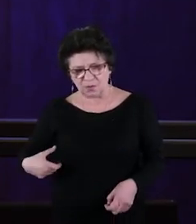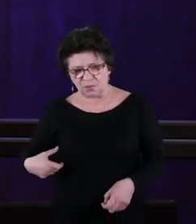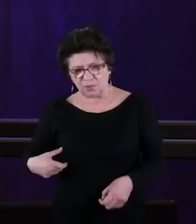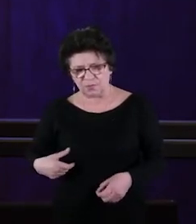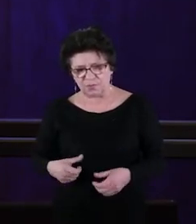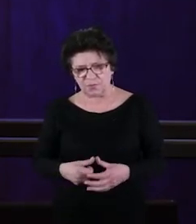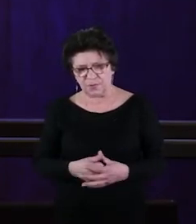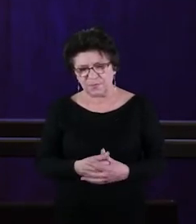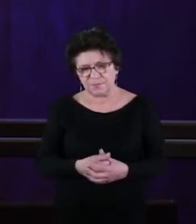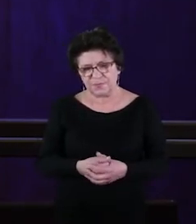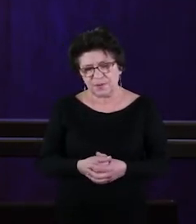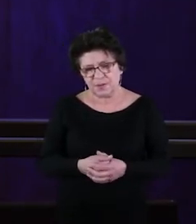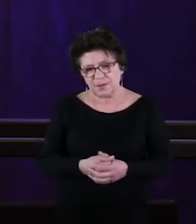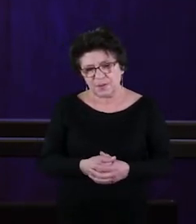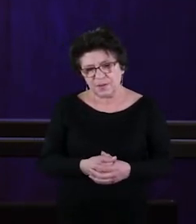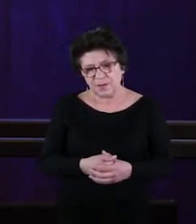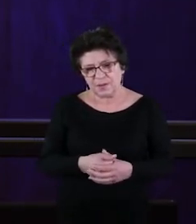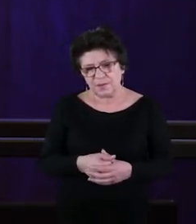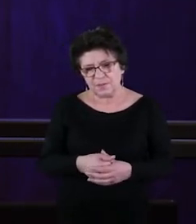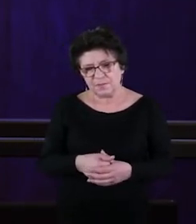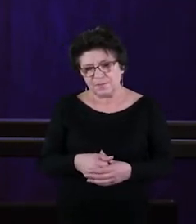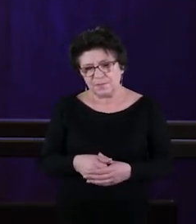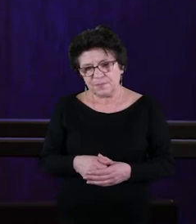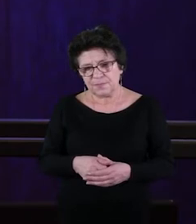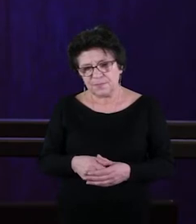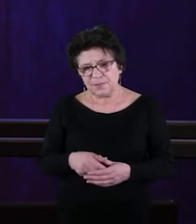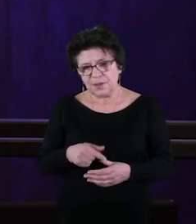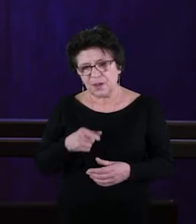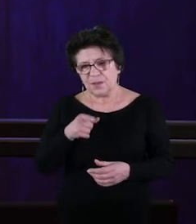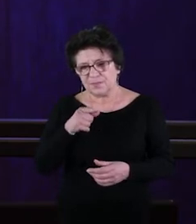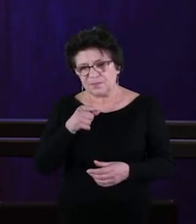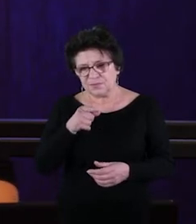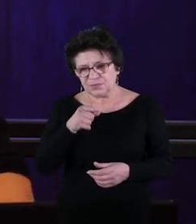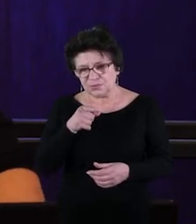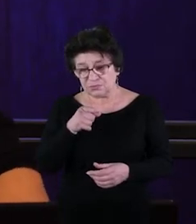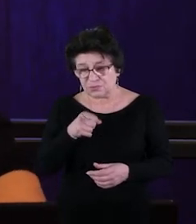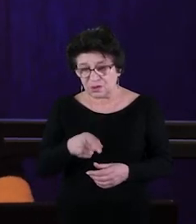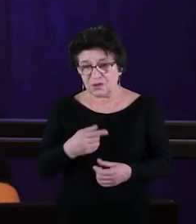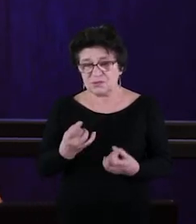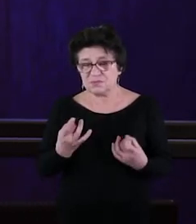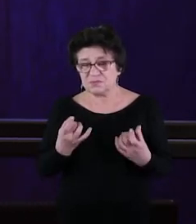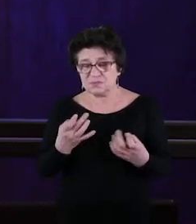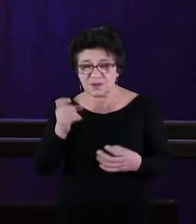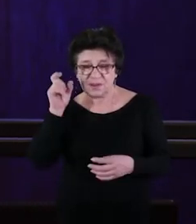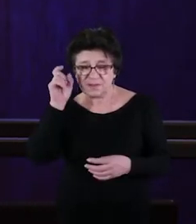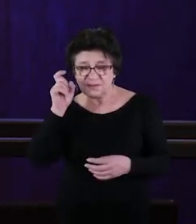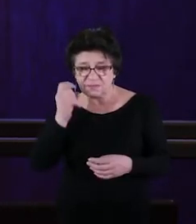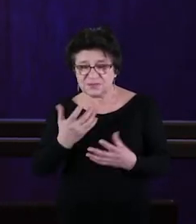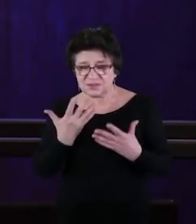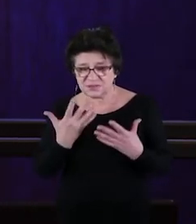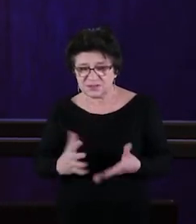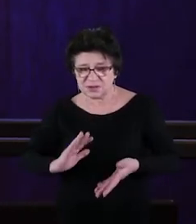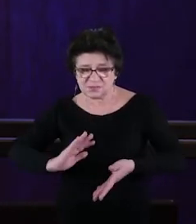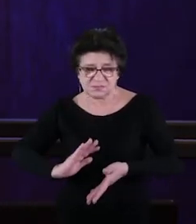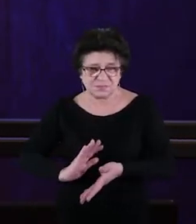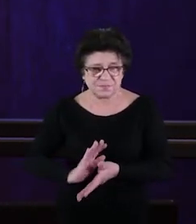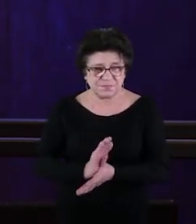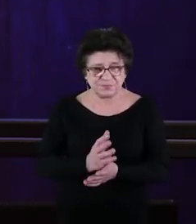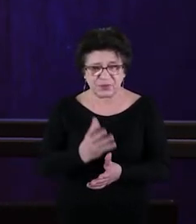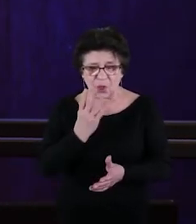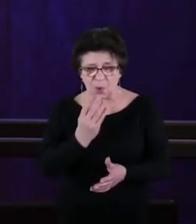kmieć w niego godzi więc budził z tej strony wielkie kontrowersje w Polsce też